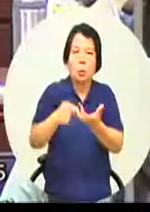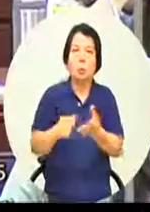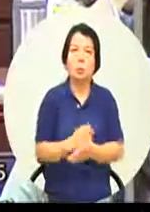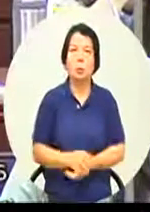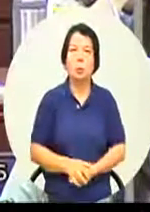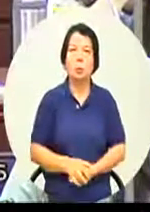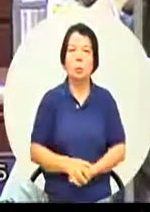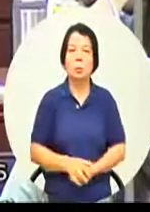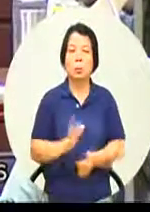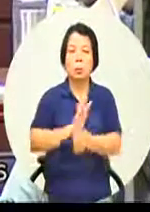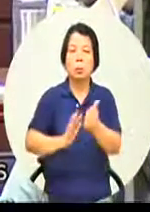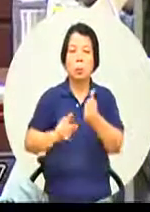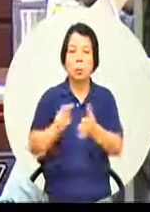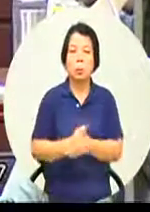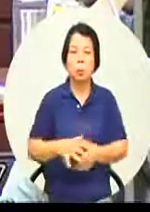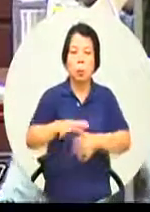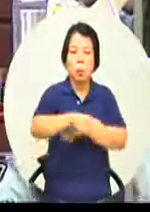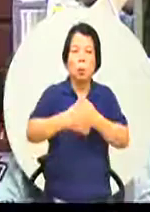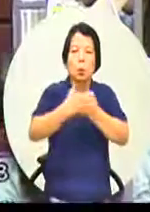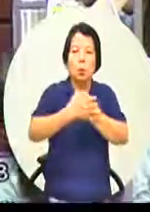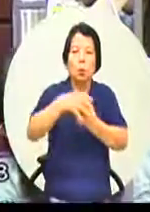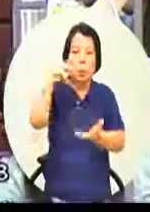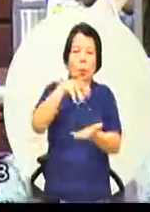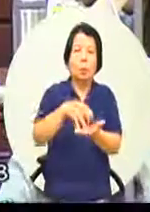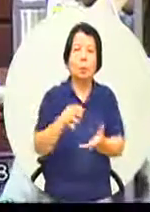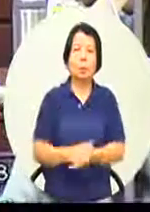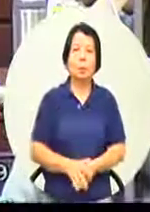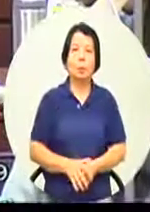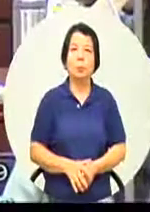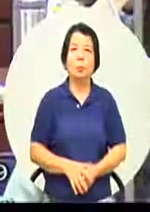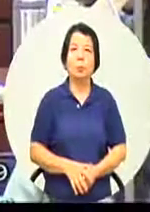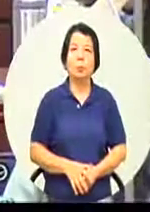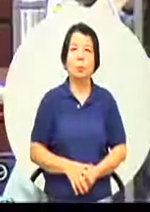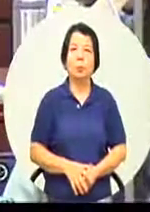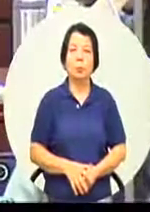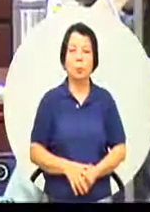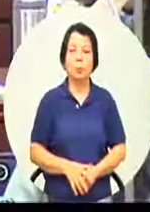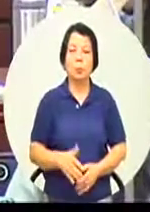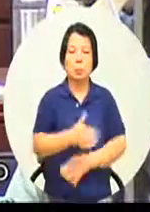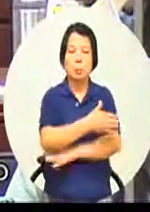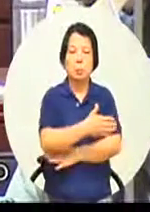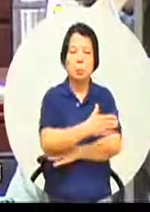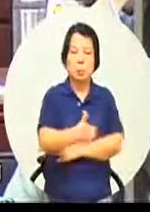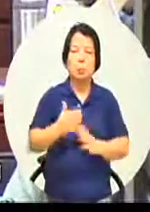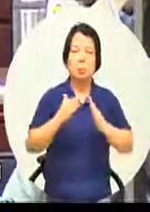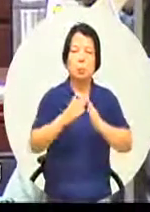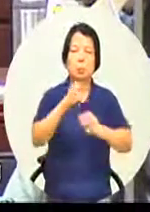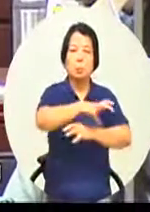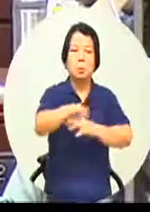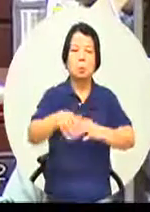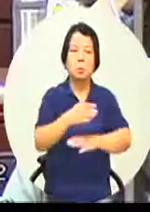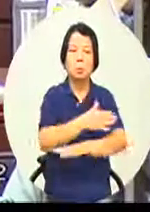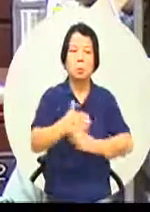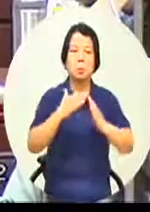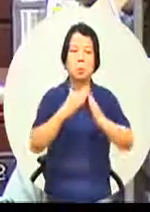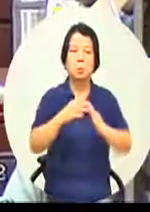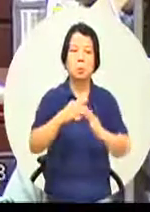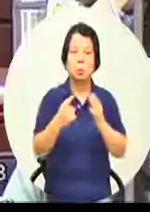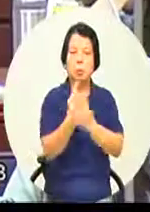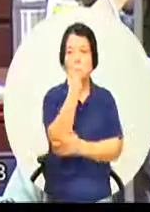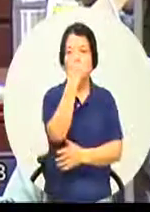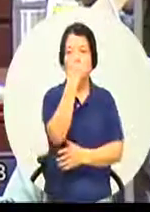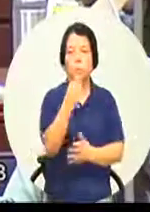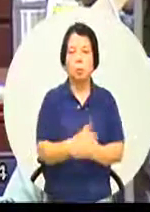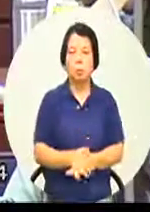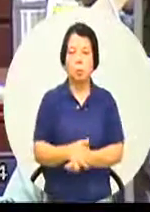它牵涉到环保的一个证照。那目前其实，在各县市，只有一个县市它是有一家而已，一家是